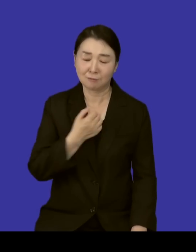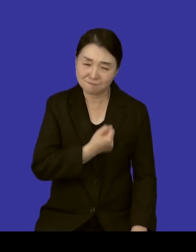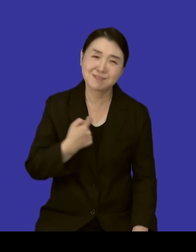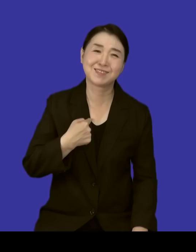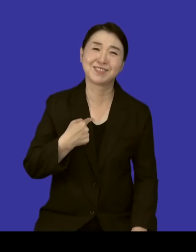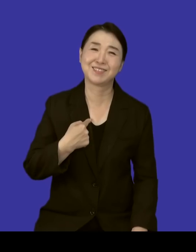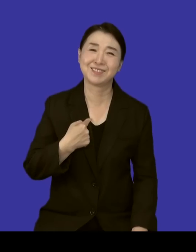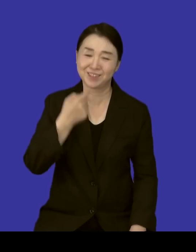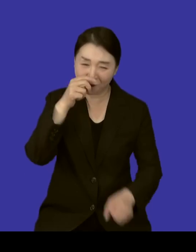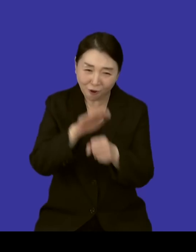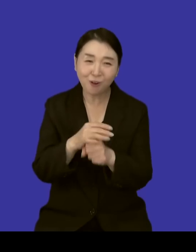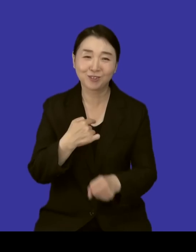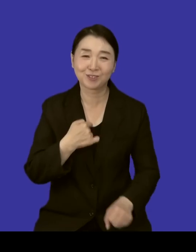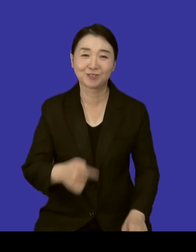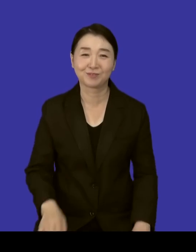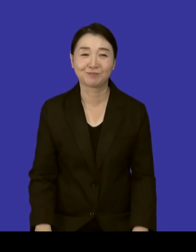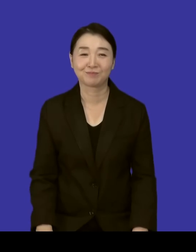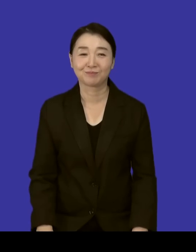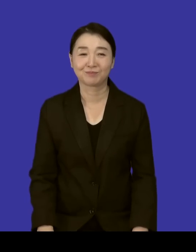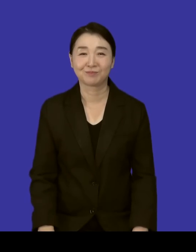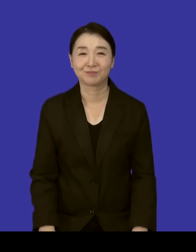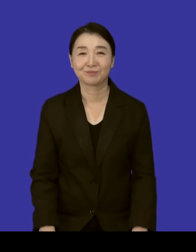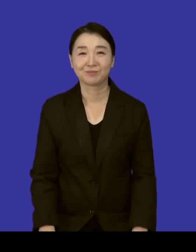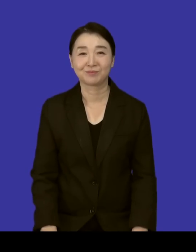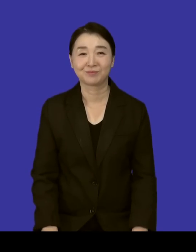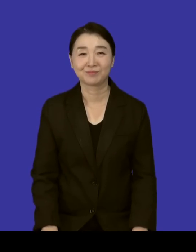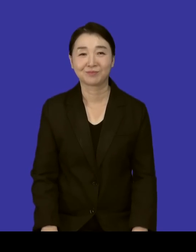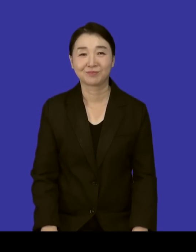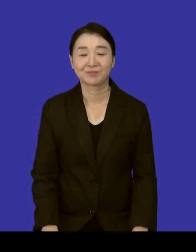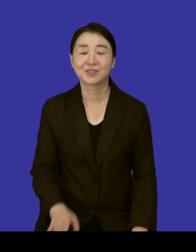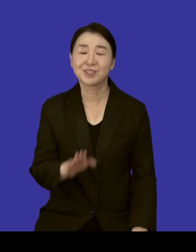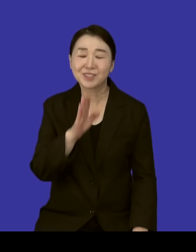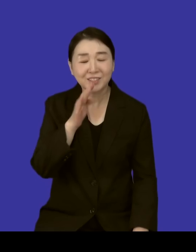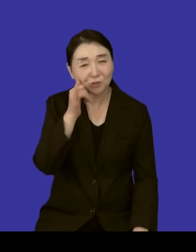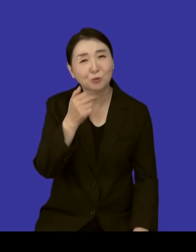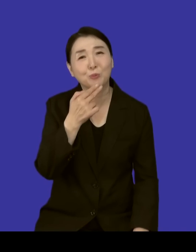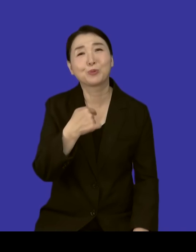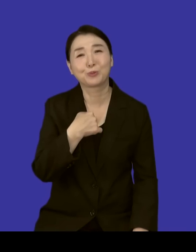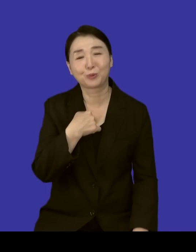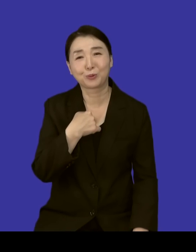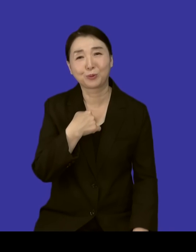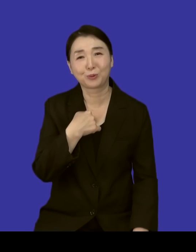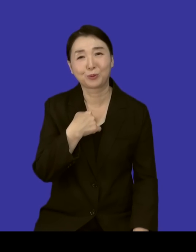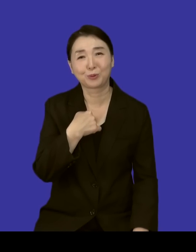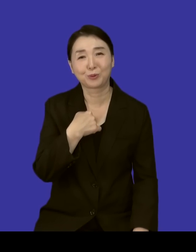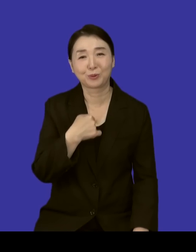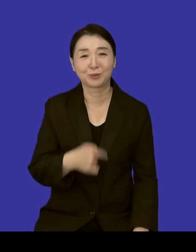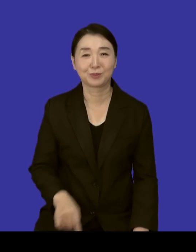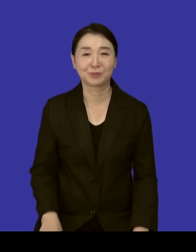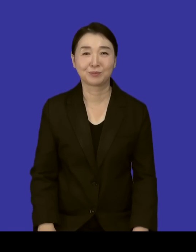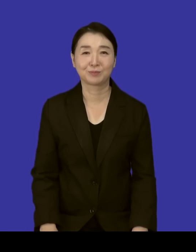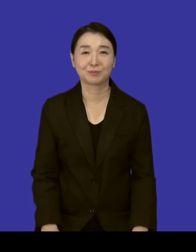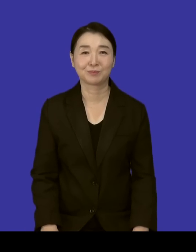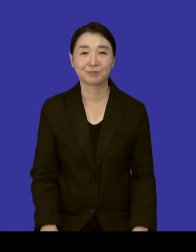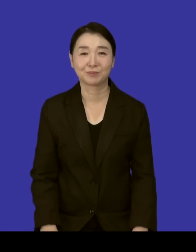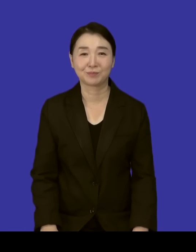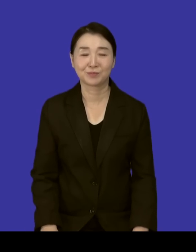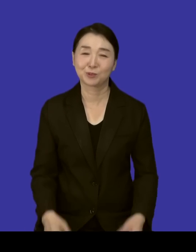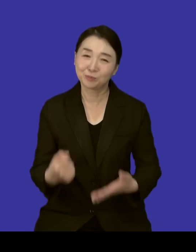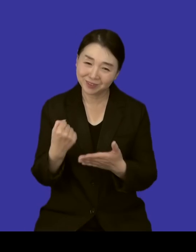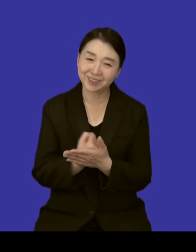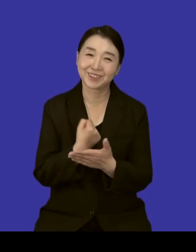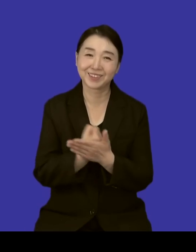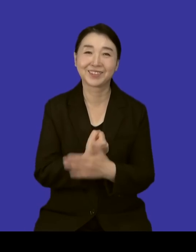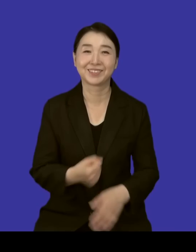분하네요. 알려줬으면 좋았을 텐데. 진짜 없는 예, 거였는데. 그래서 지금까지 그게 너무 정말 참 그